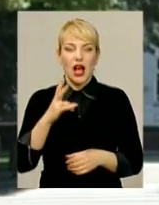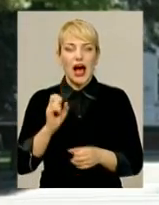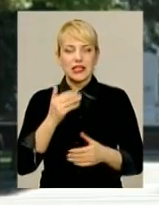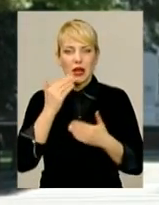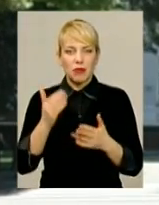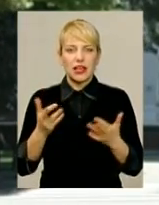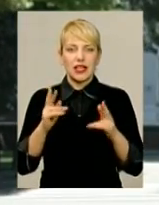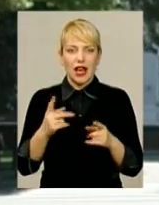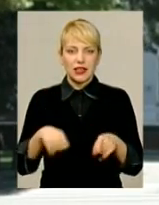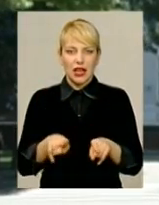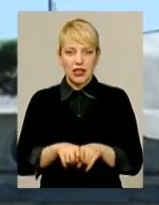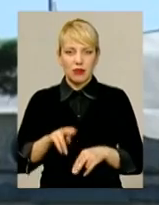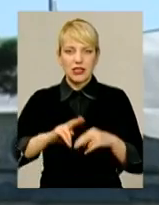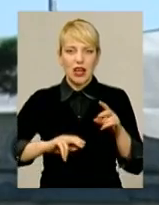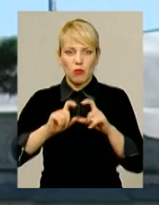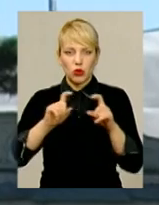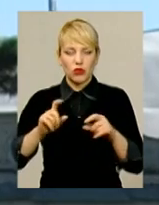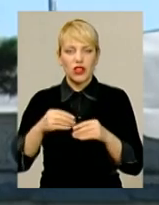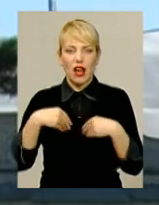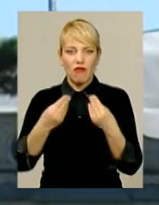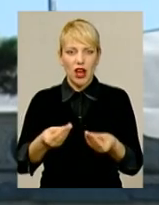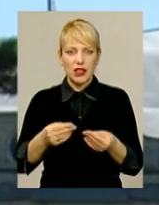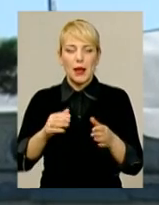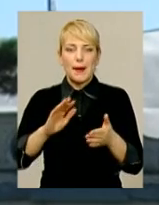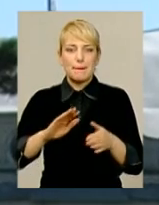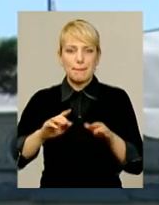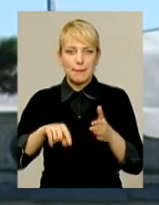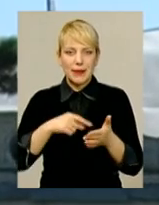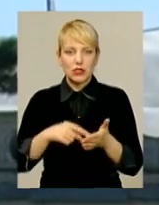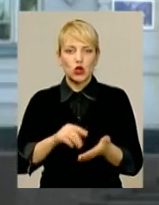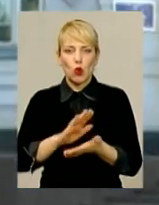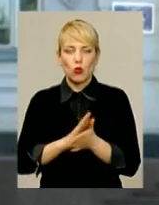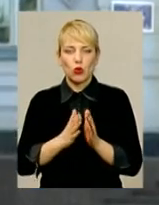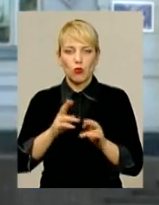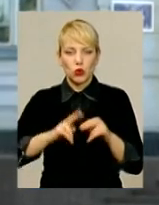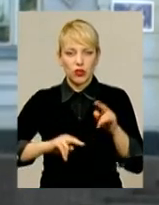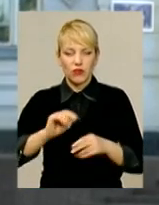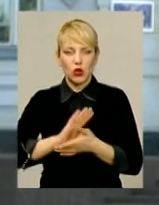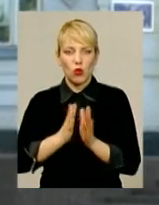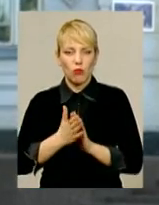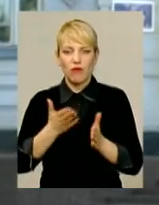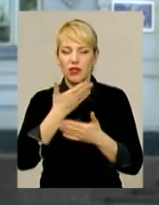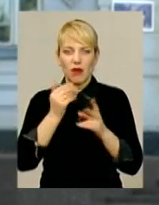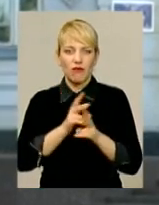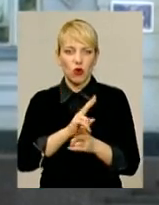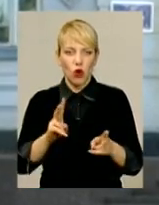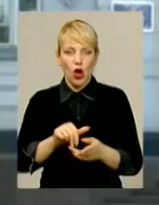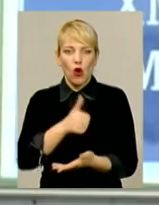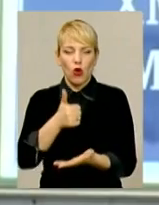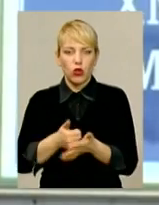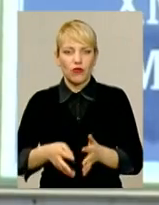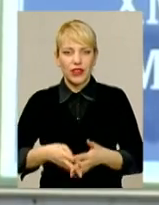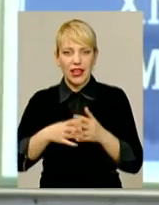як таким забудовникам Хмельницького видавалися містобудівні умови, нині немає у кого. Головний архітектор міста Віктор